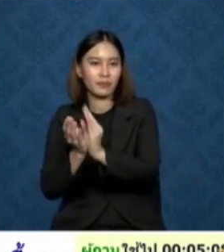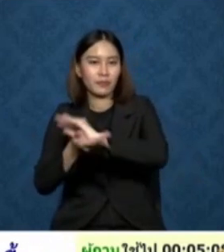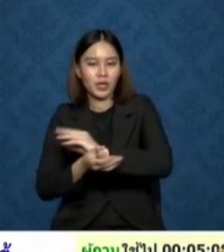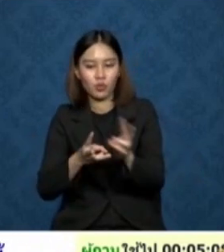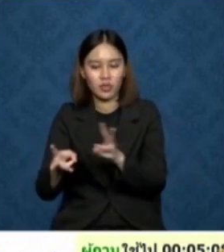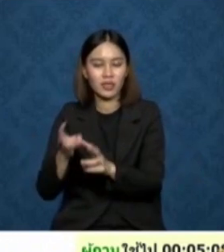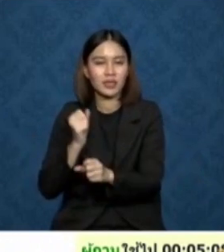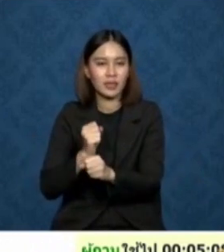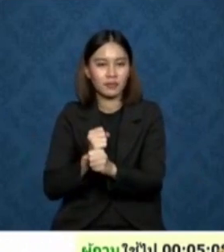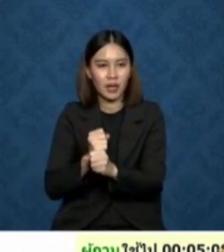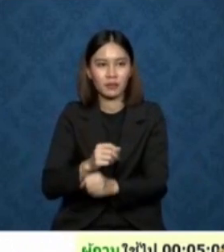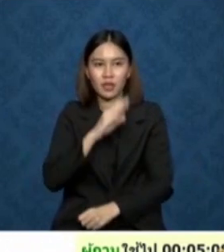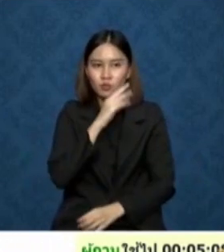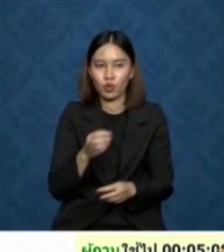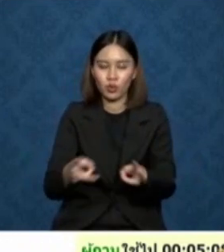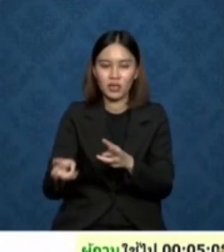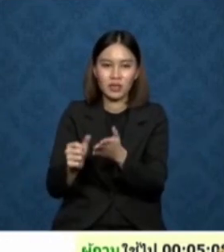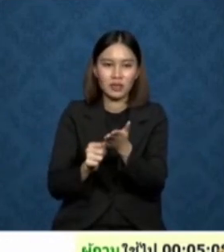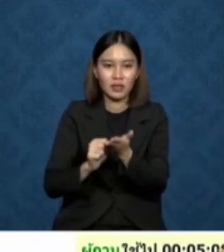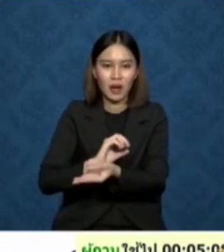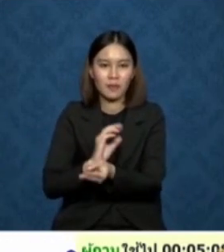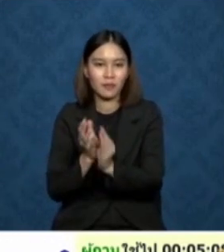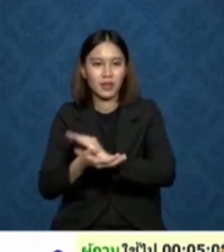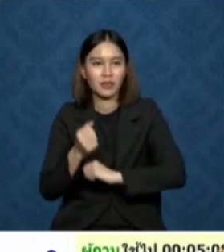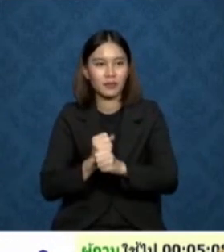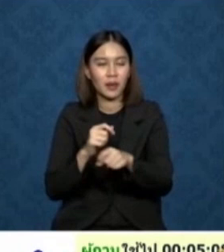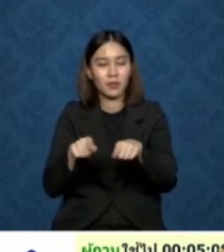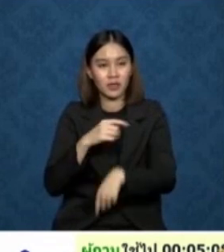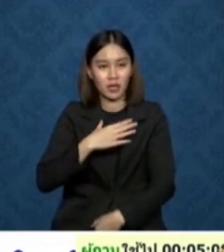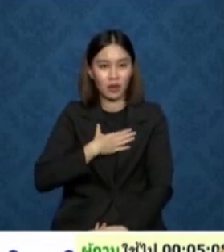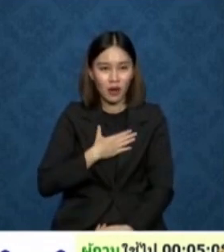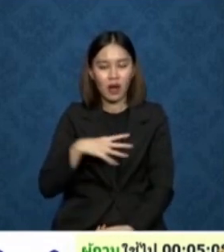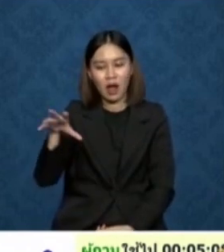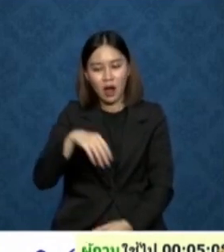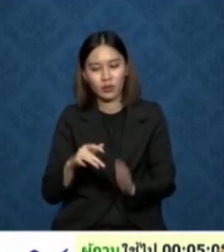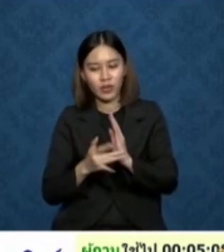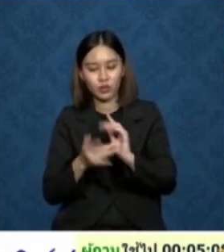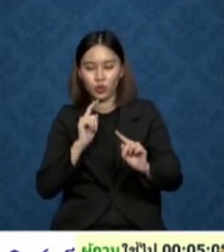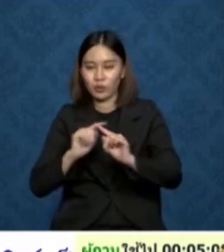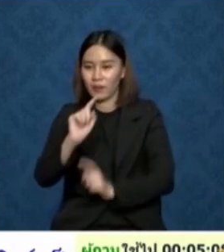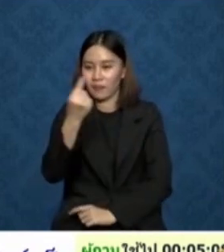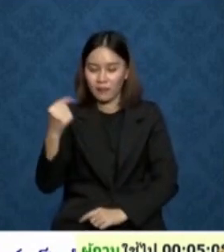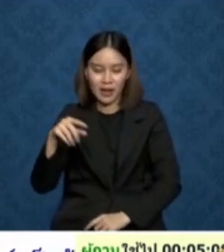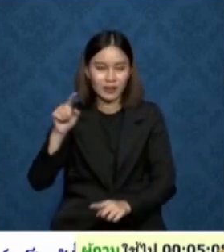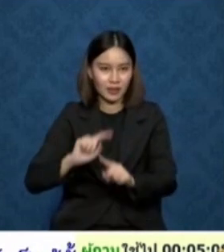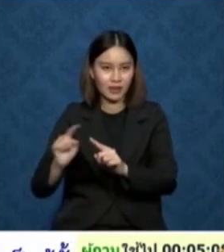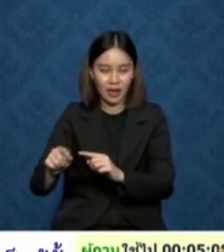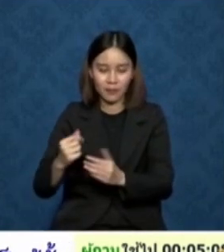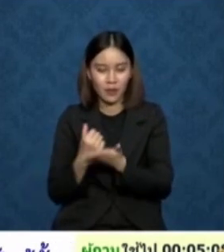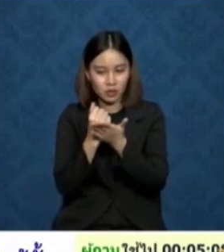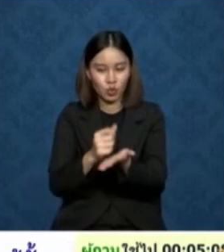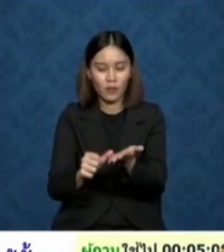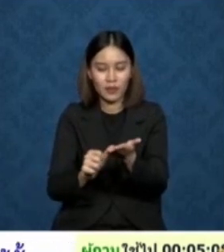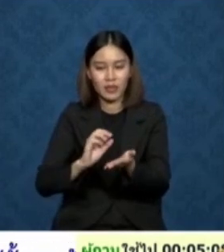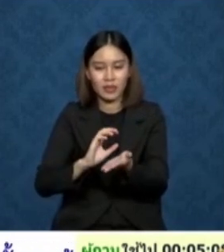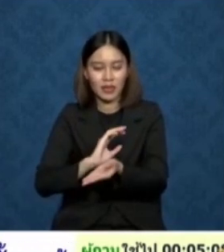ผลิ ถ้าเกิดการปรบเปลยนการผลิได้อย่ที่เราเป็แล้วก็สามาถทจะเอาเทคโโยีต่ๆที่เข้ามา ได้มการเปลยนแ